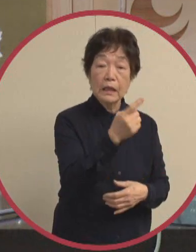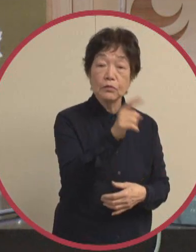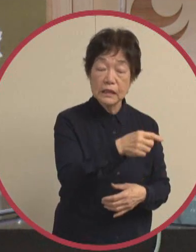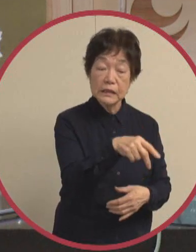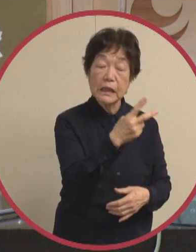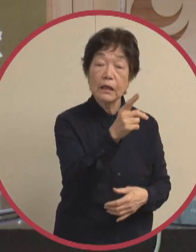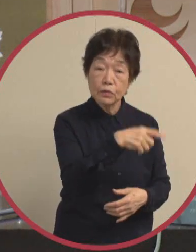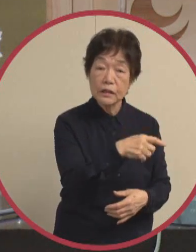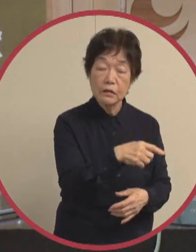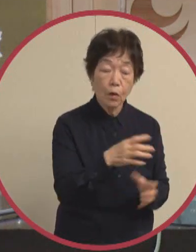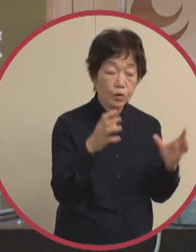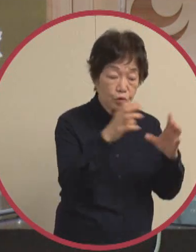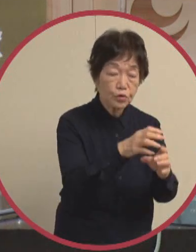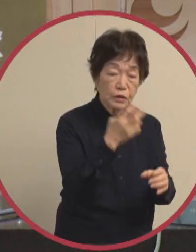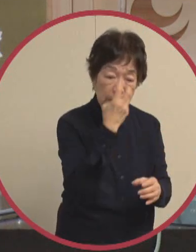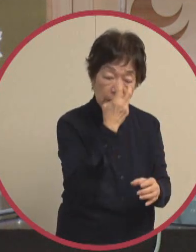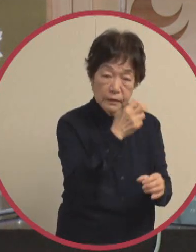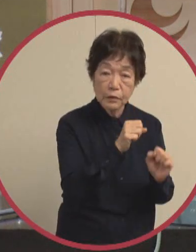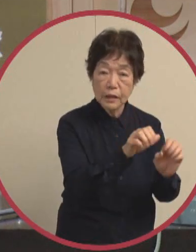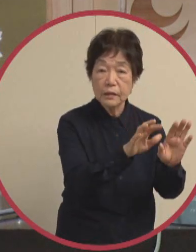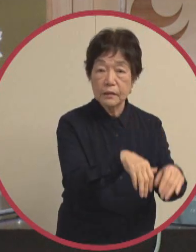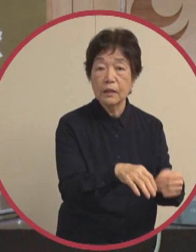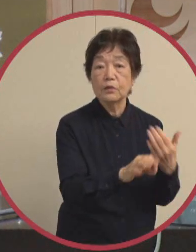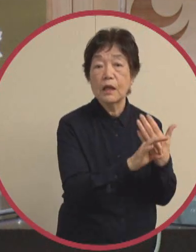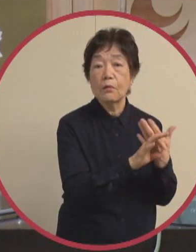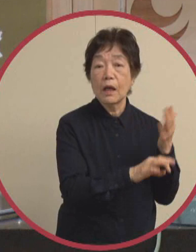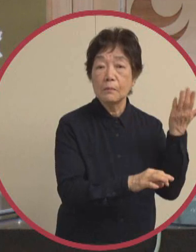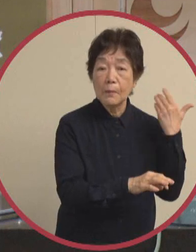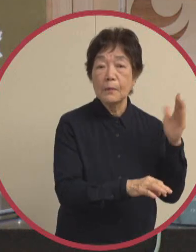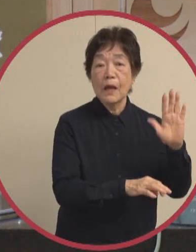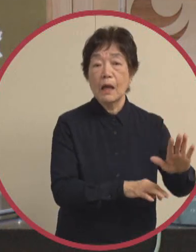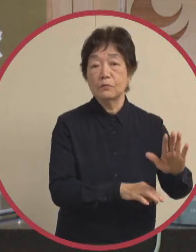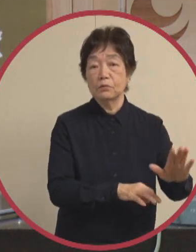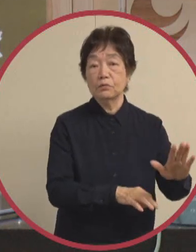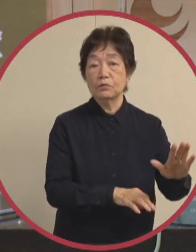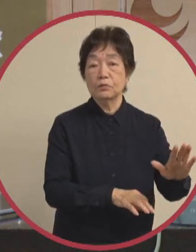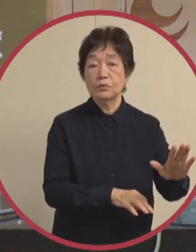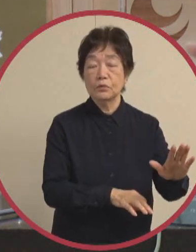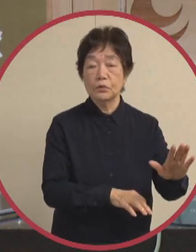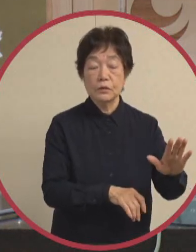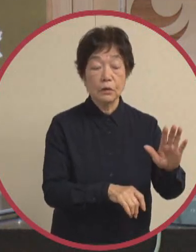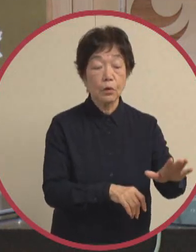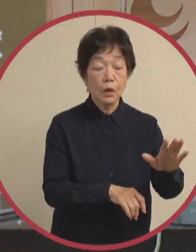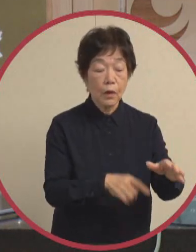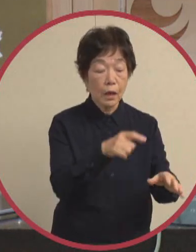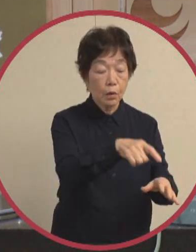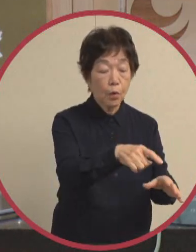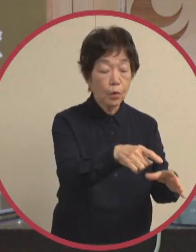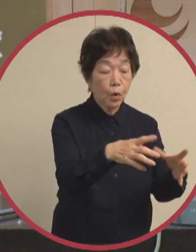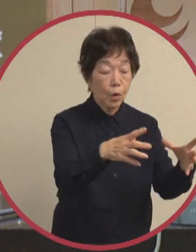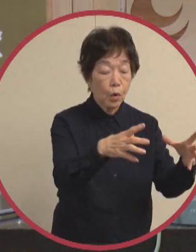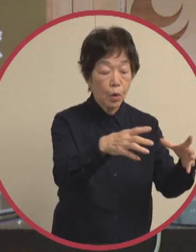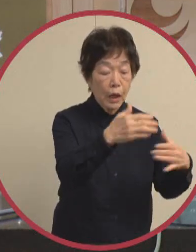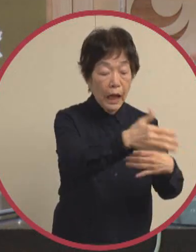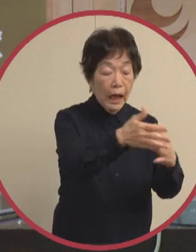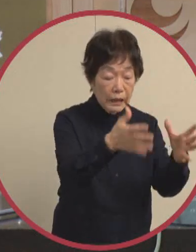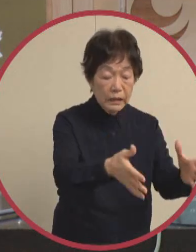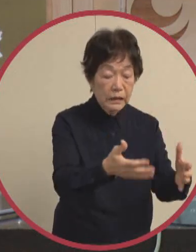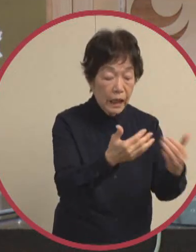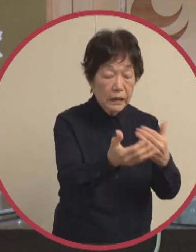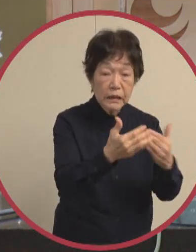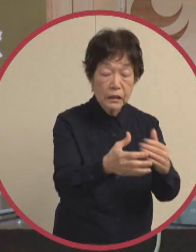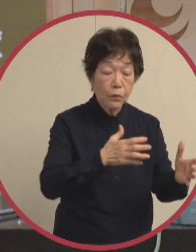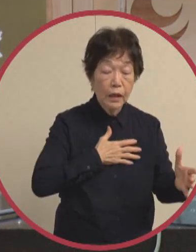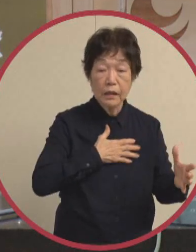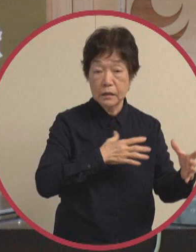ベルで、まあ、集中実施をやっているということがあるわけですね。それがそれはこの範囲だということが、まあ、かなり明確